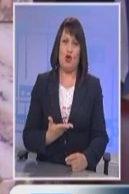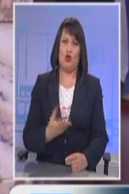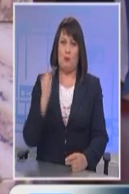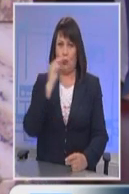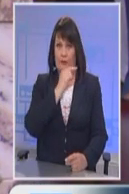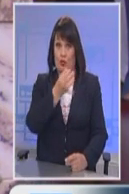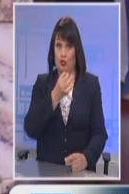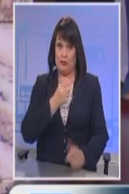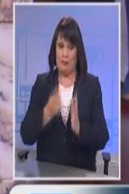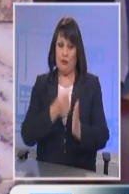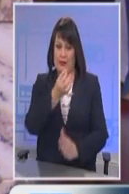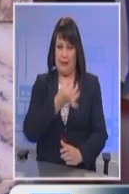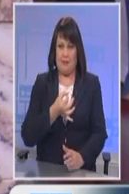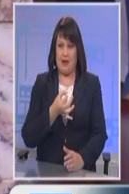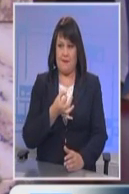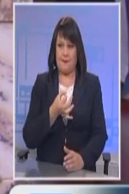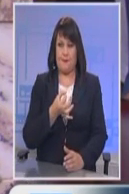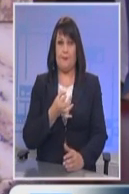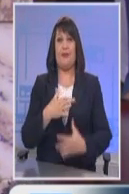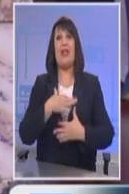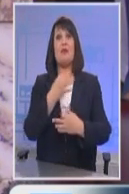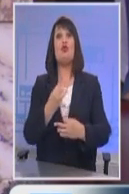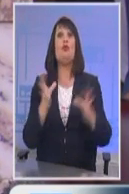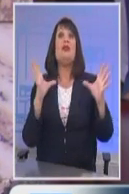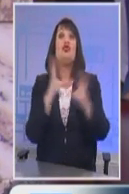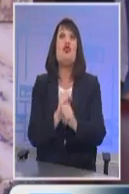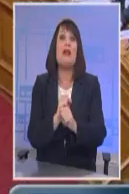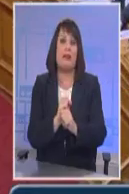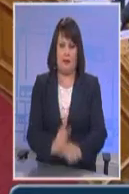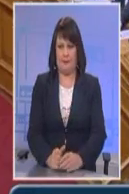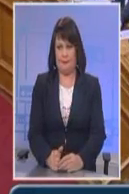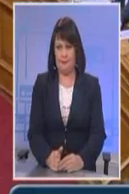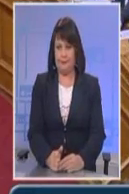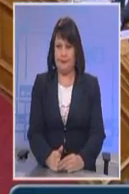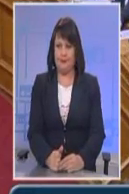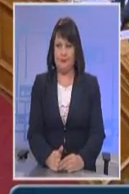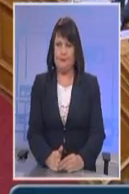Πρωθυπουργός στην πρωτολογία του. Εκπροσωπείτε το σκοτάδι. Παρακαλώ.